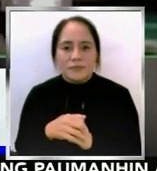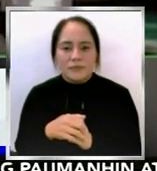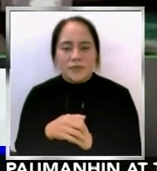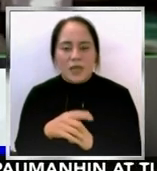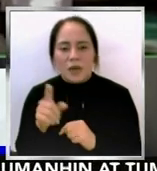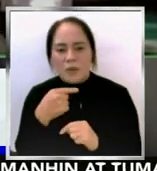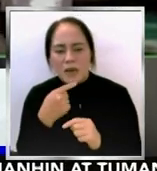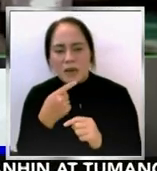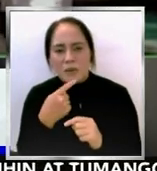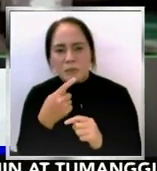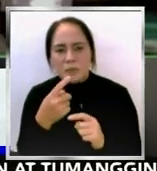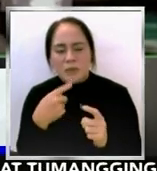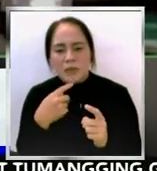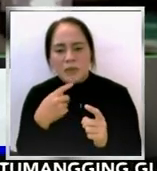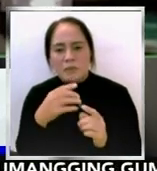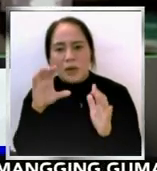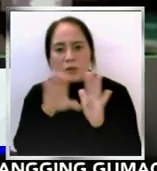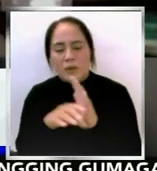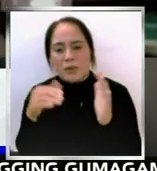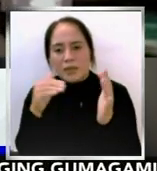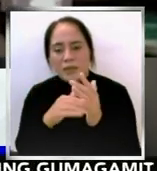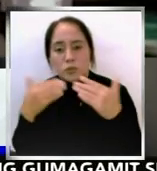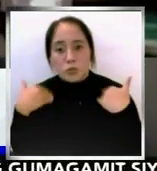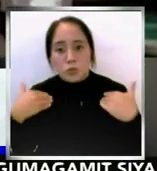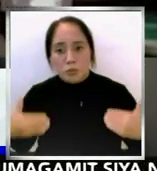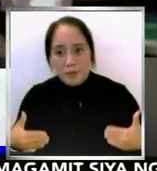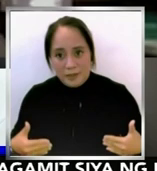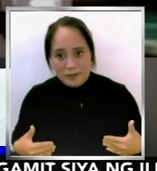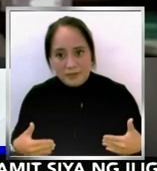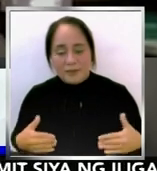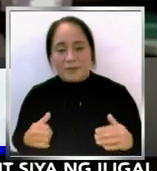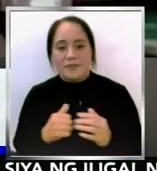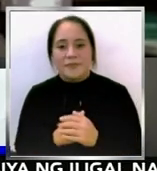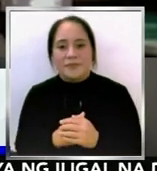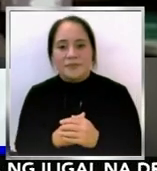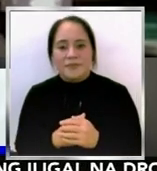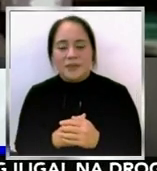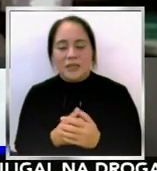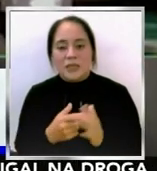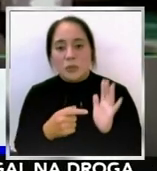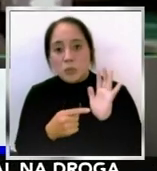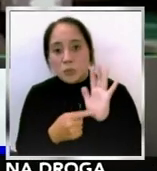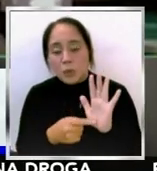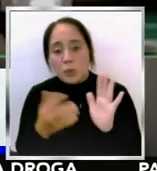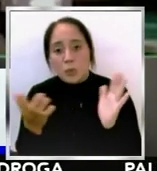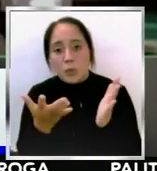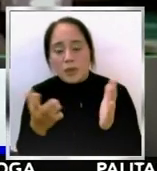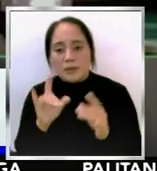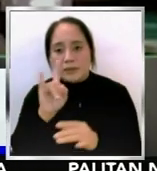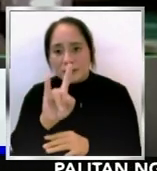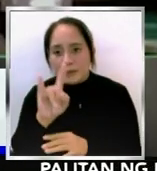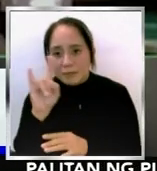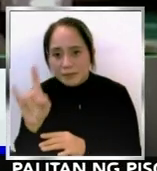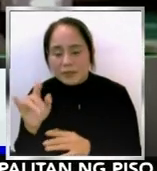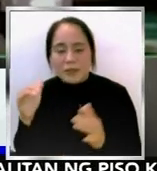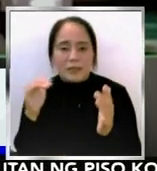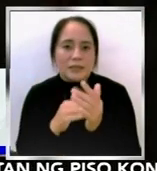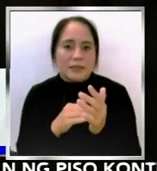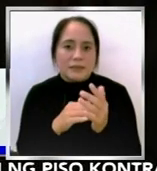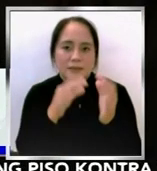alleged crime against humanity, no? Yes, manifested in the campaign against illegal